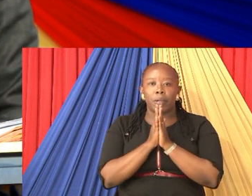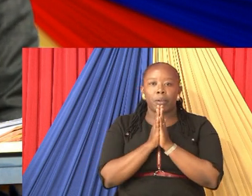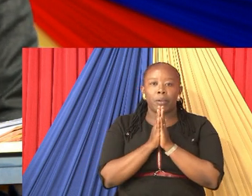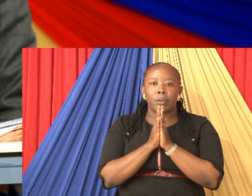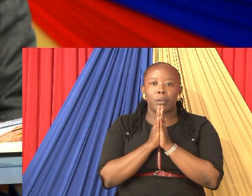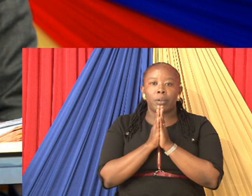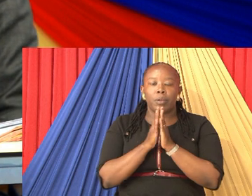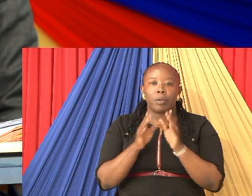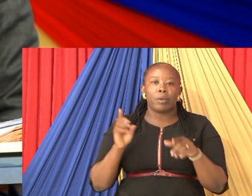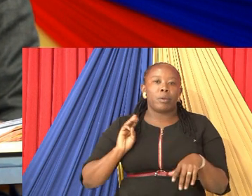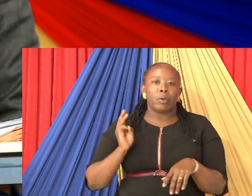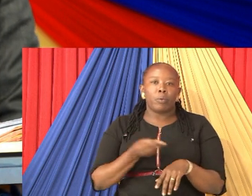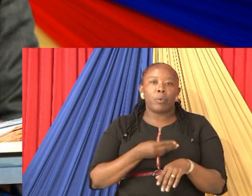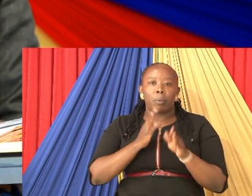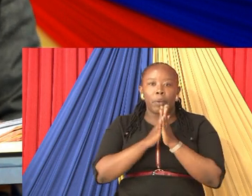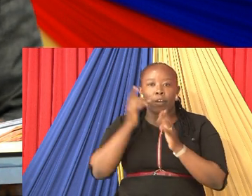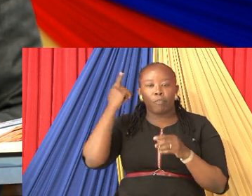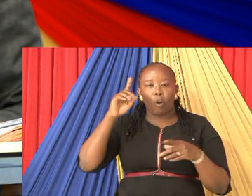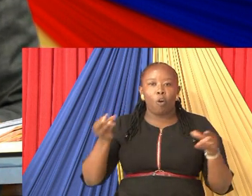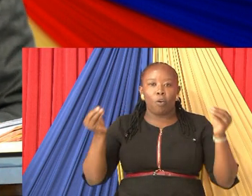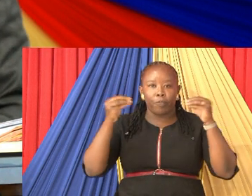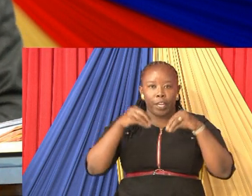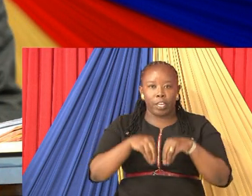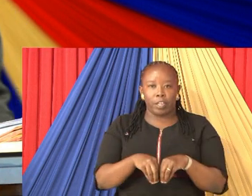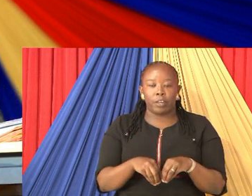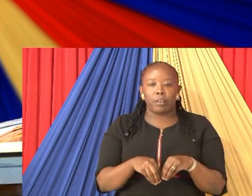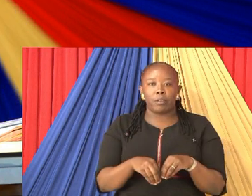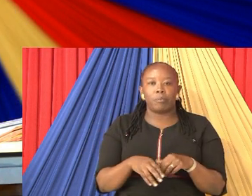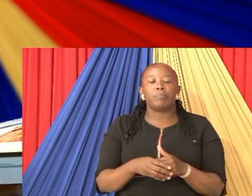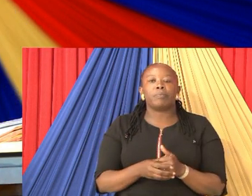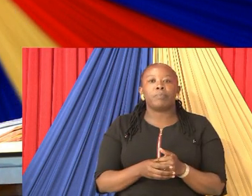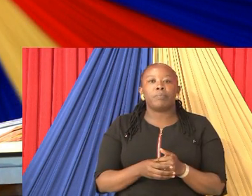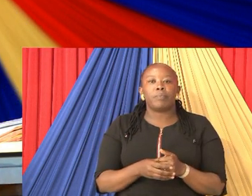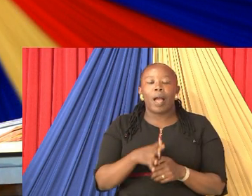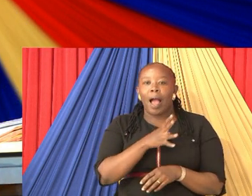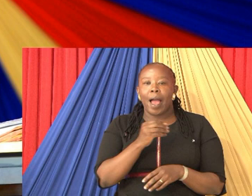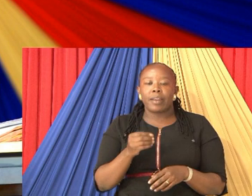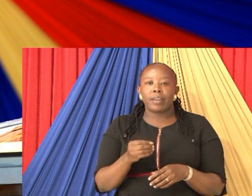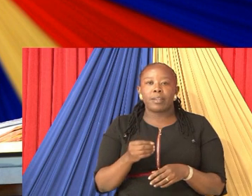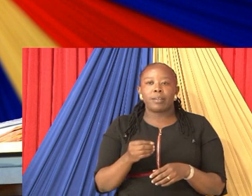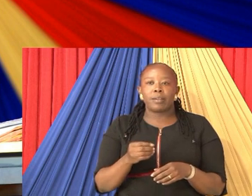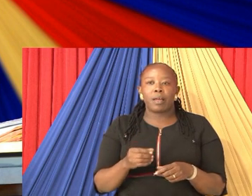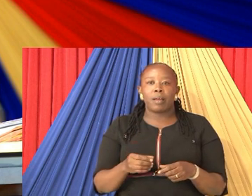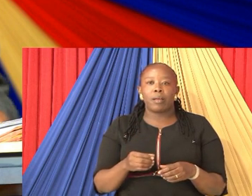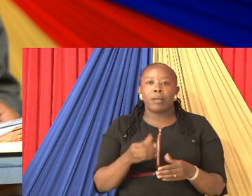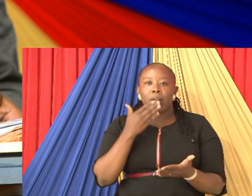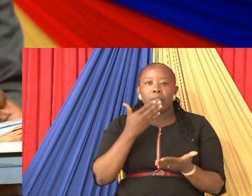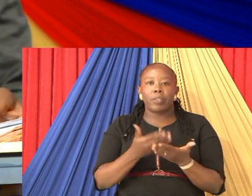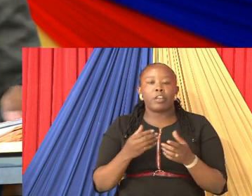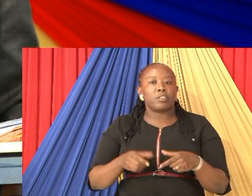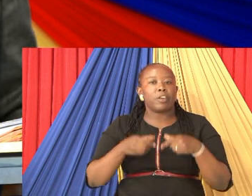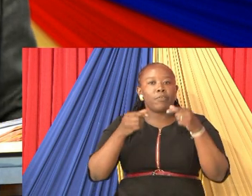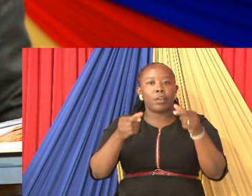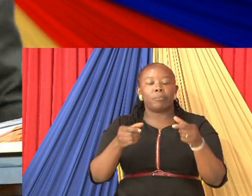ya matoleo yetu ya thanksgiving, na pia tutashukuru Mungu kwa tai na matoleo ya kila